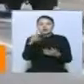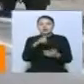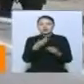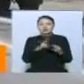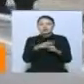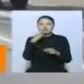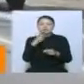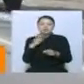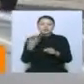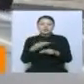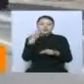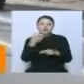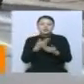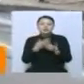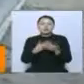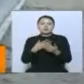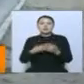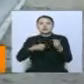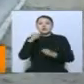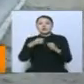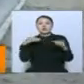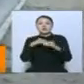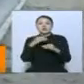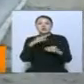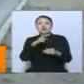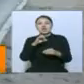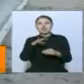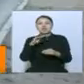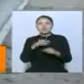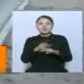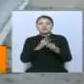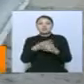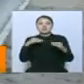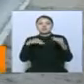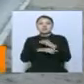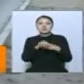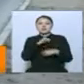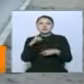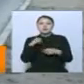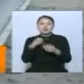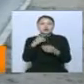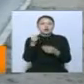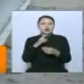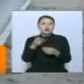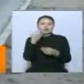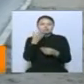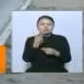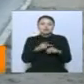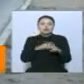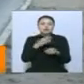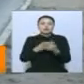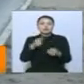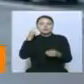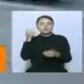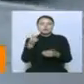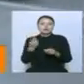жағдай тіркелген. Гаражда көлігін қыздырып, есігін ашпастан отыра берген жүргізуші улы иістен өзін жайсыз сезінген. Азаматтың бұл жағдайын